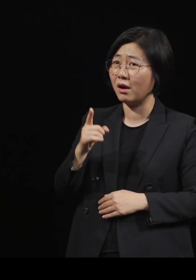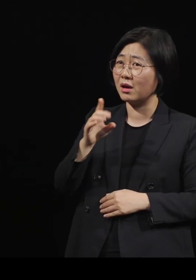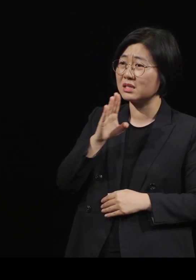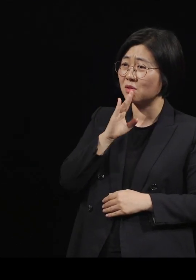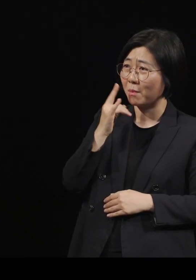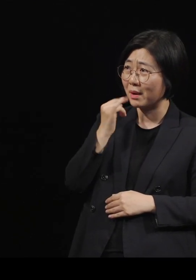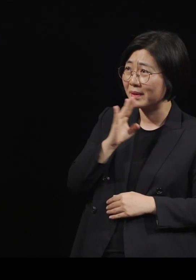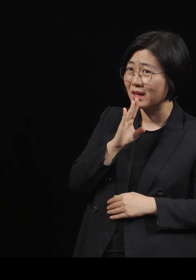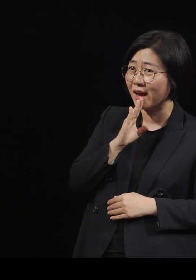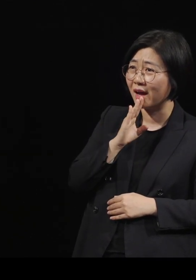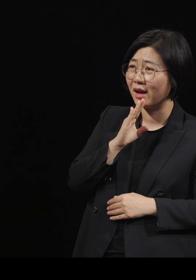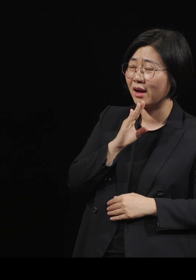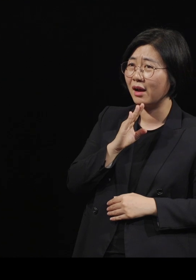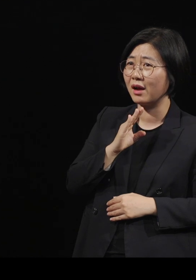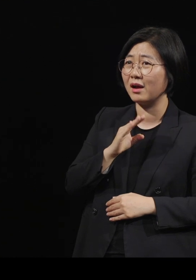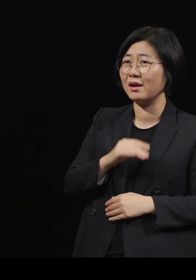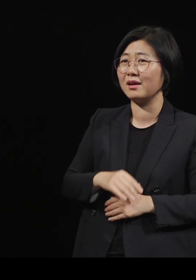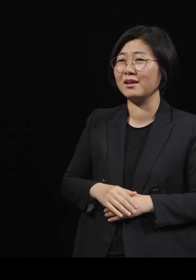친엄마 맞나?